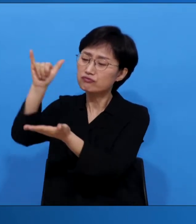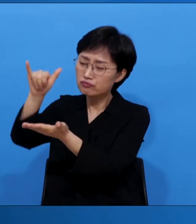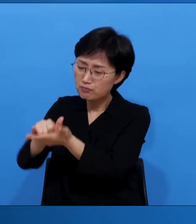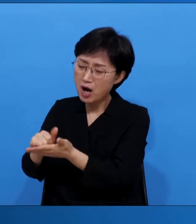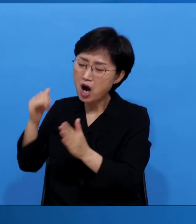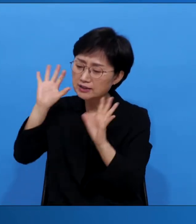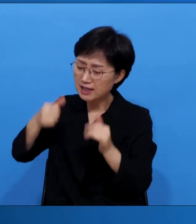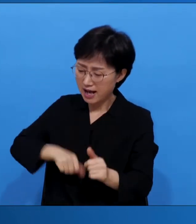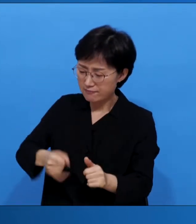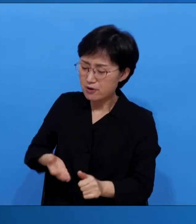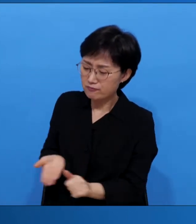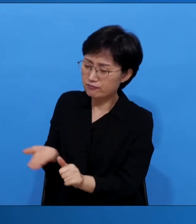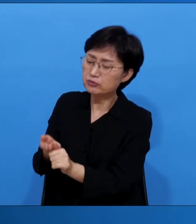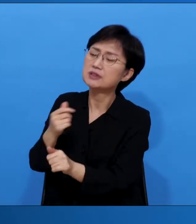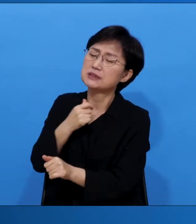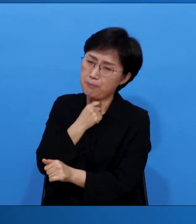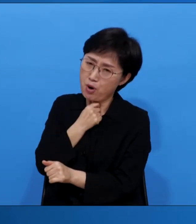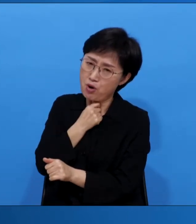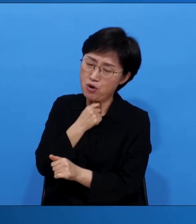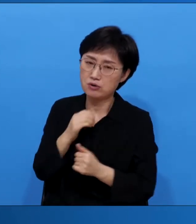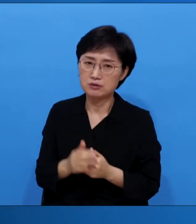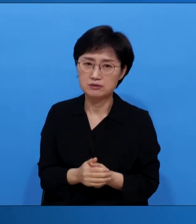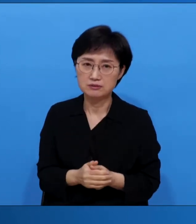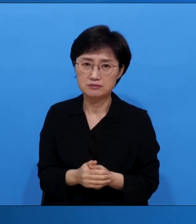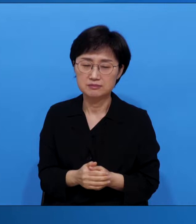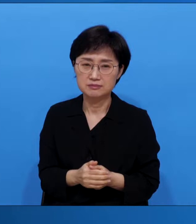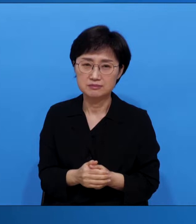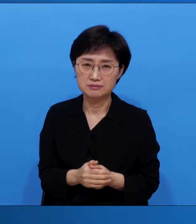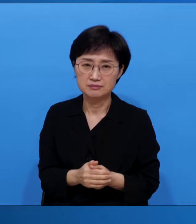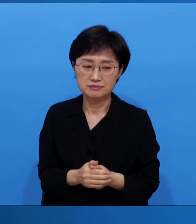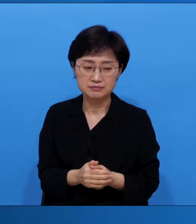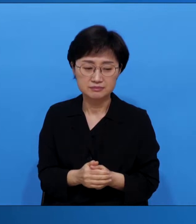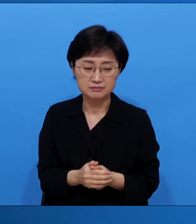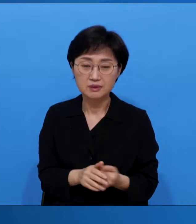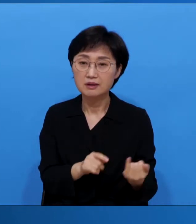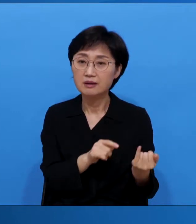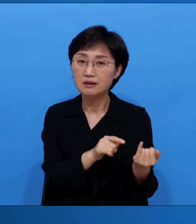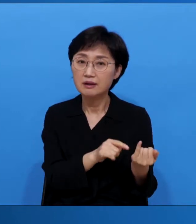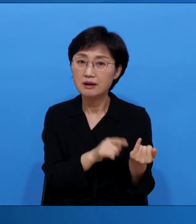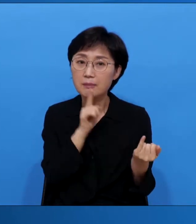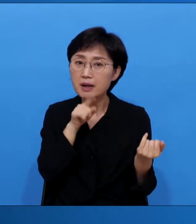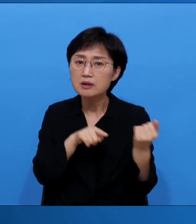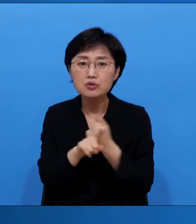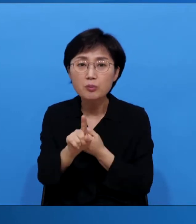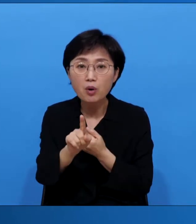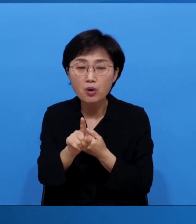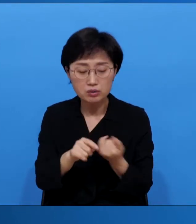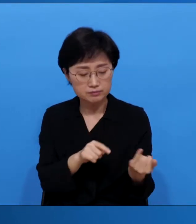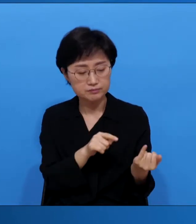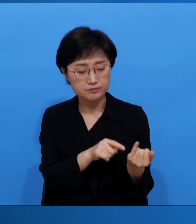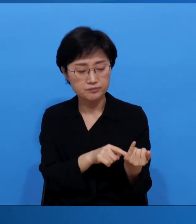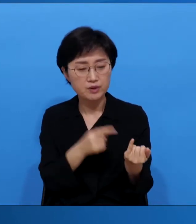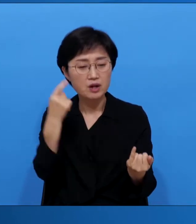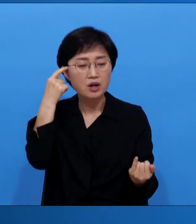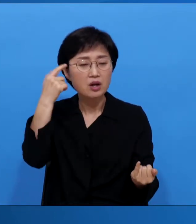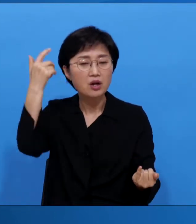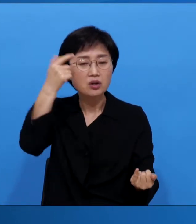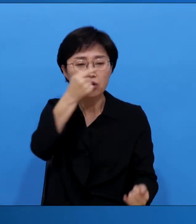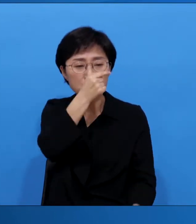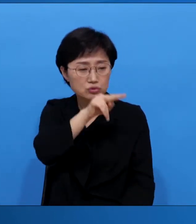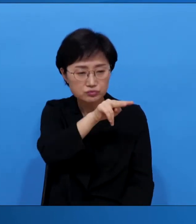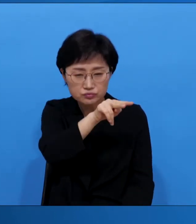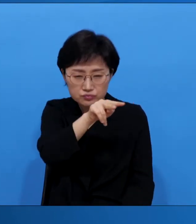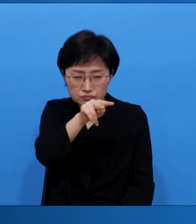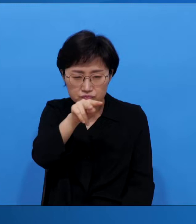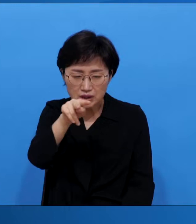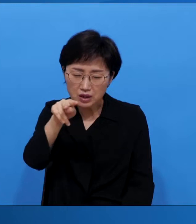raise them in Korea. 걔가 이제 영적인 눈을 뜨고 현장을 본 겁니다. And she was able to say that because her spiritual